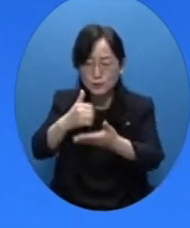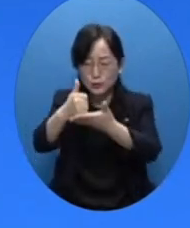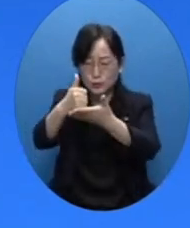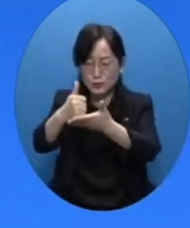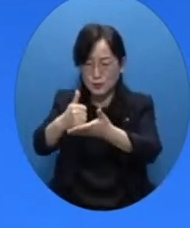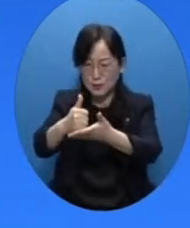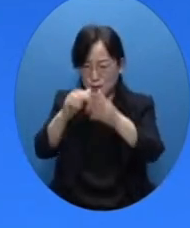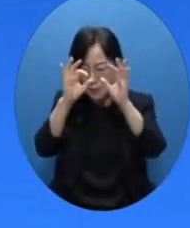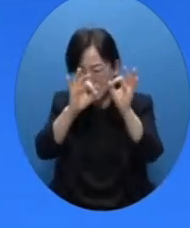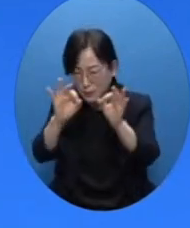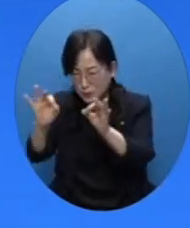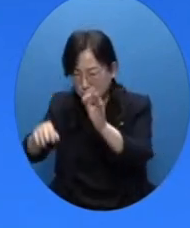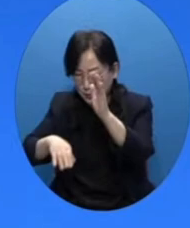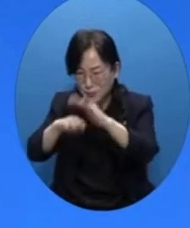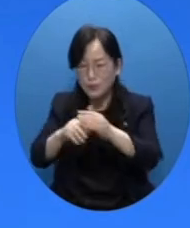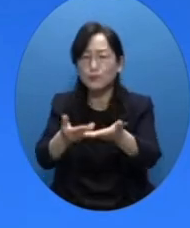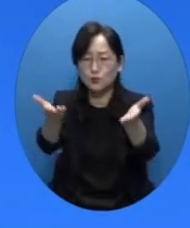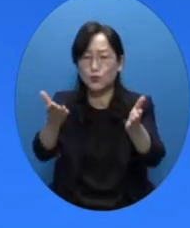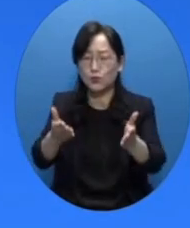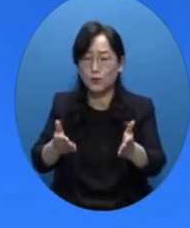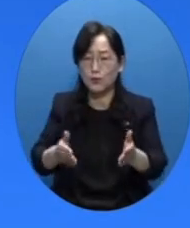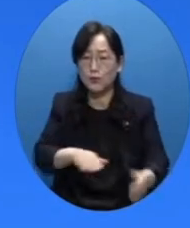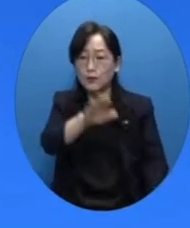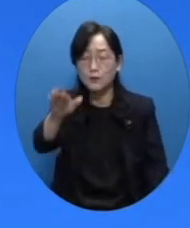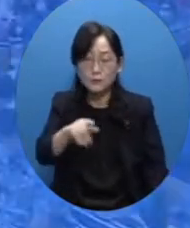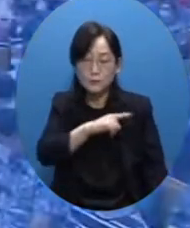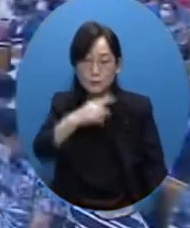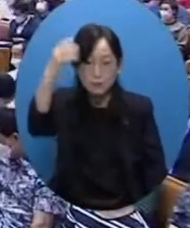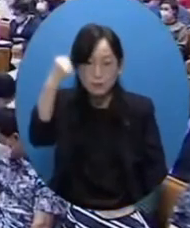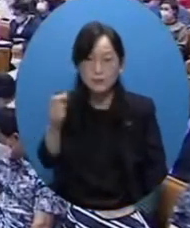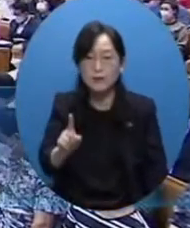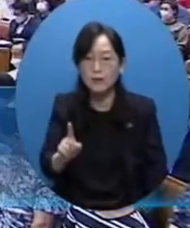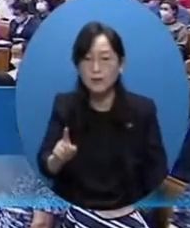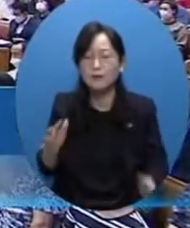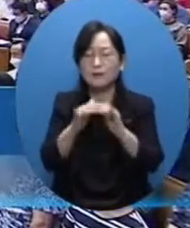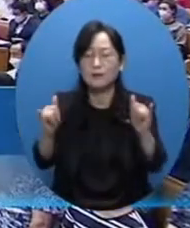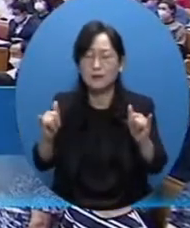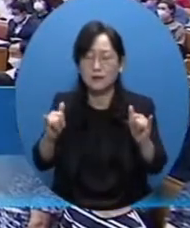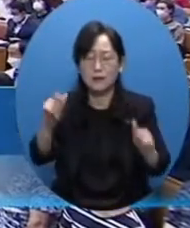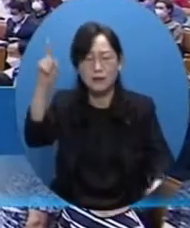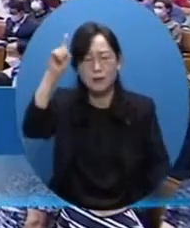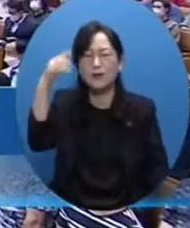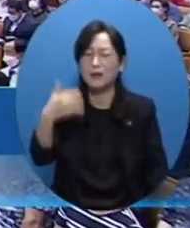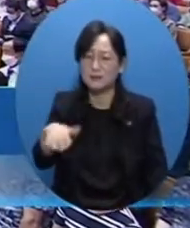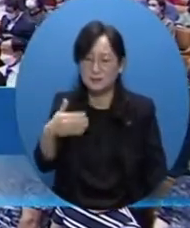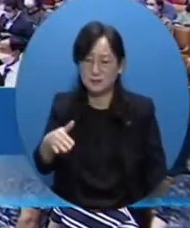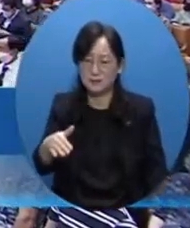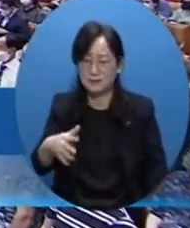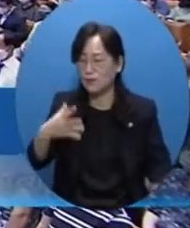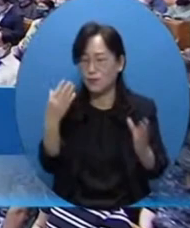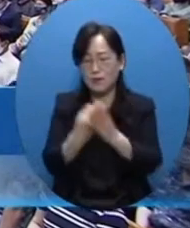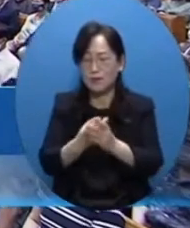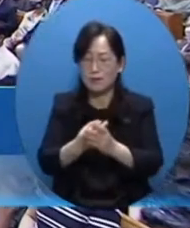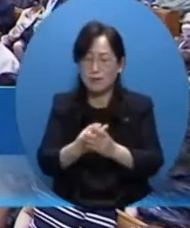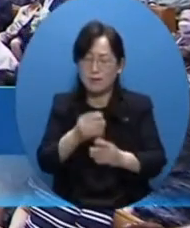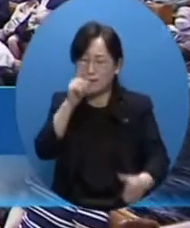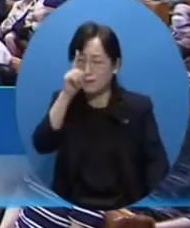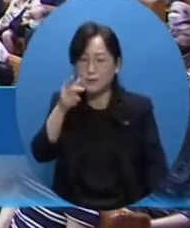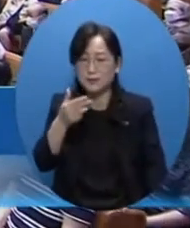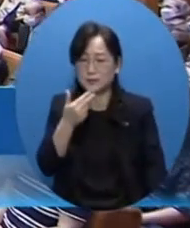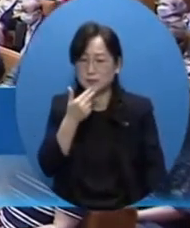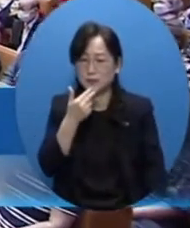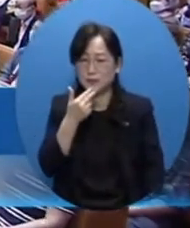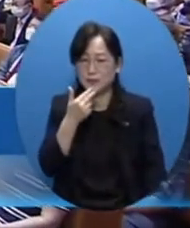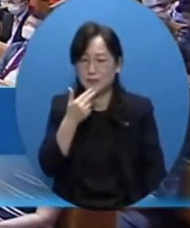주실 것입니다 우리 얼 먼저 기억해야 될 것은 우리는 불안하다 하는 것입니다 완전한 인간이 하나도 없습니다